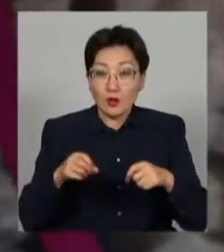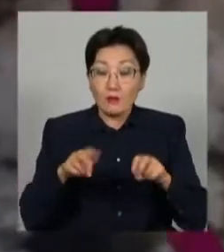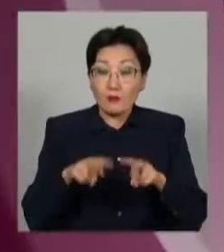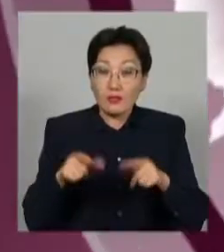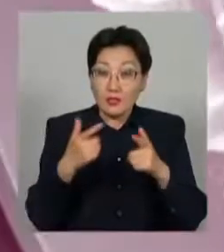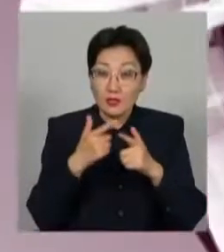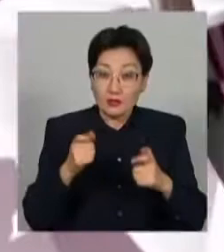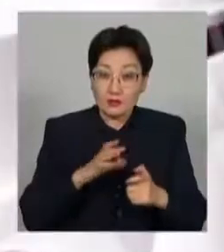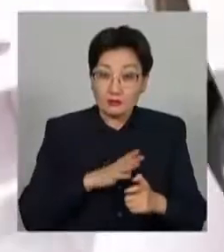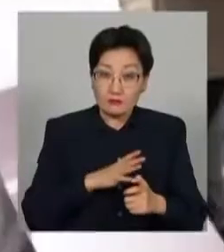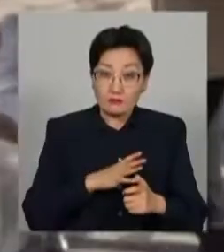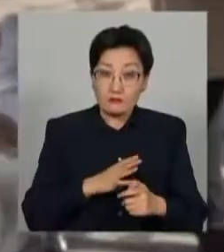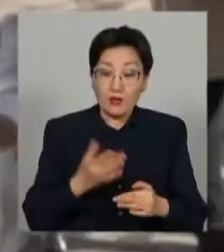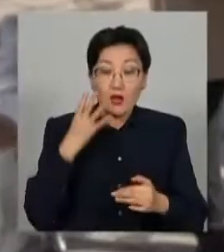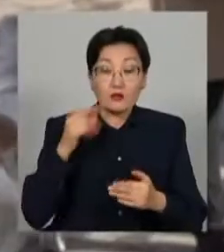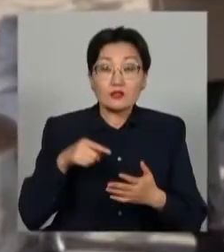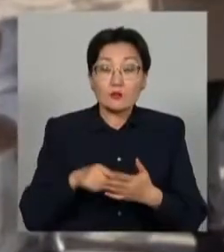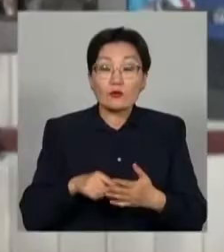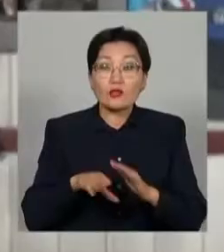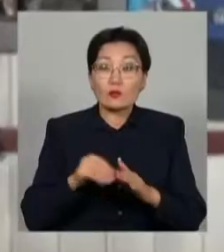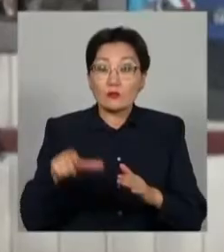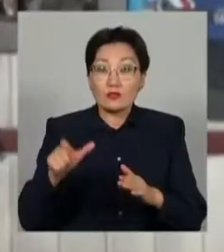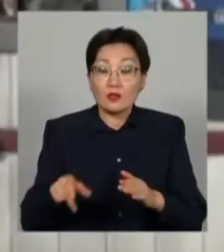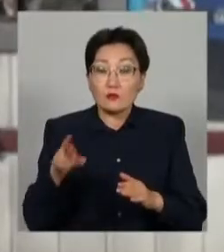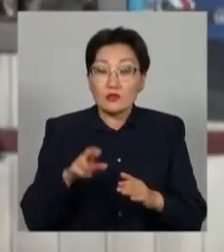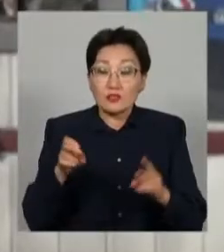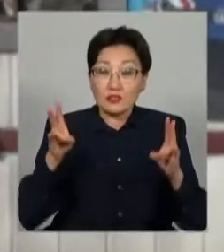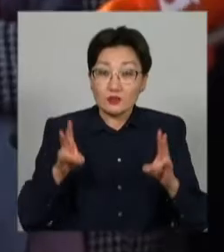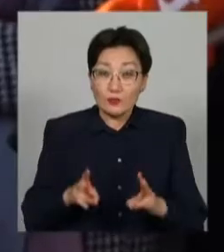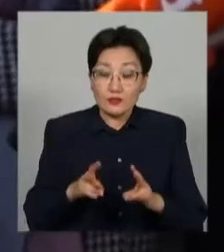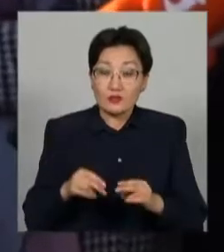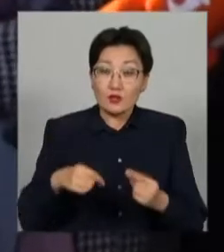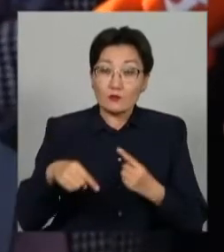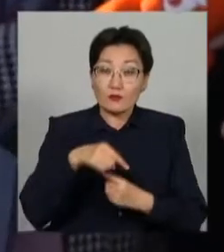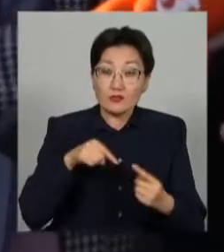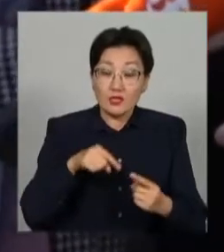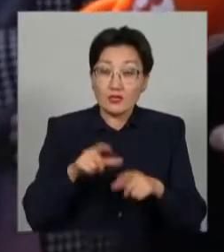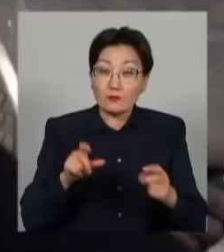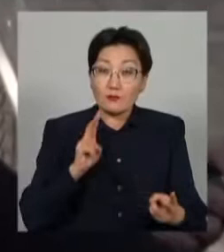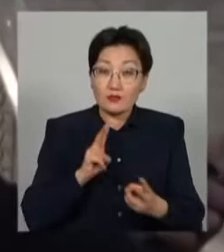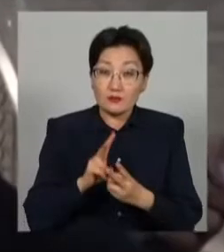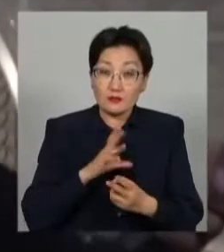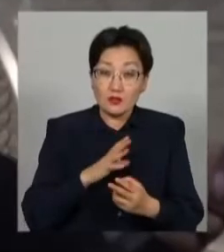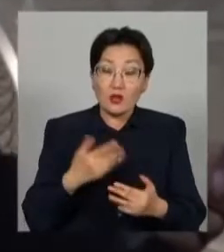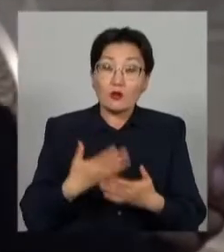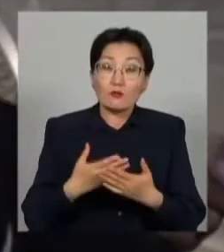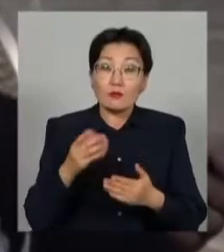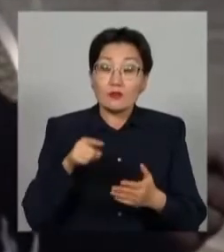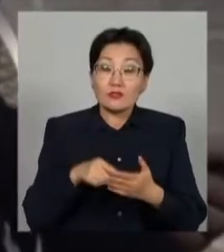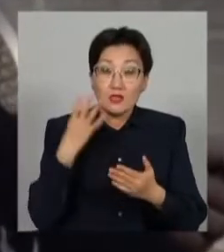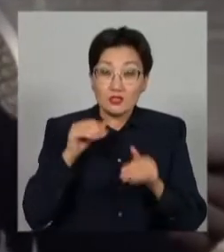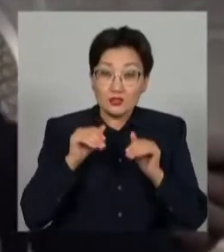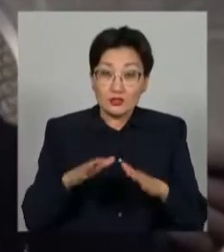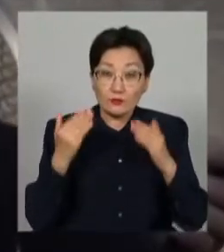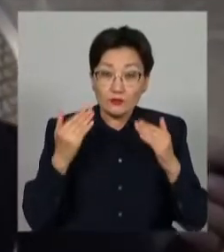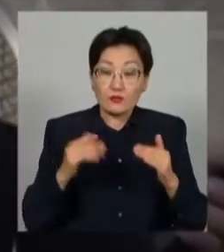айтты. Алматыда мәжіліс депутаттары қаңтарда зардап шеккен кәсіп иелерімен кездесті. Мәселе қашан шешілетіні